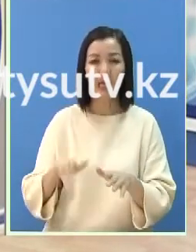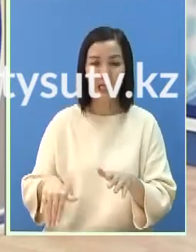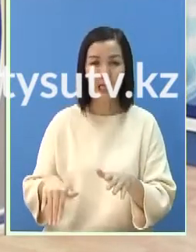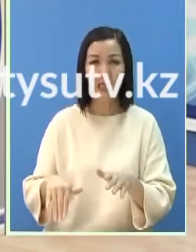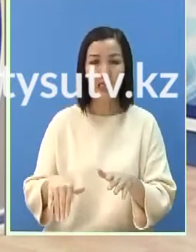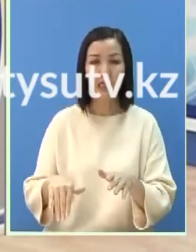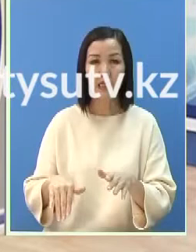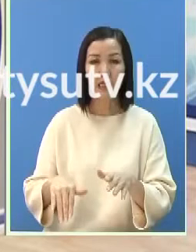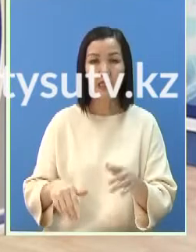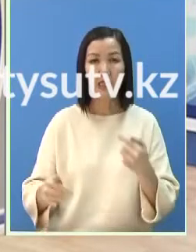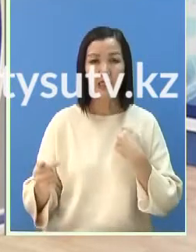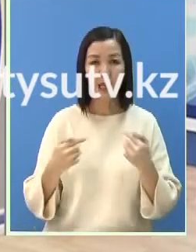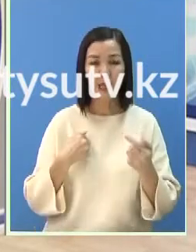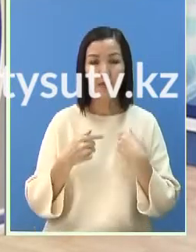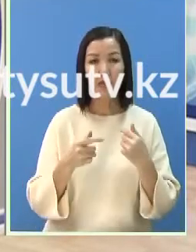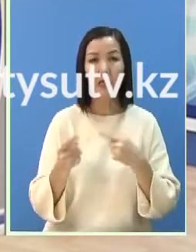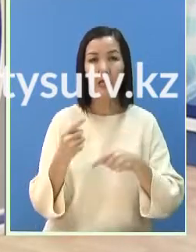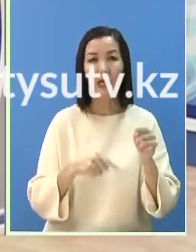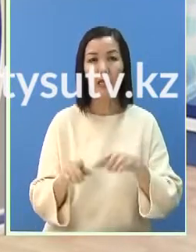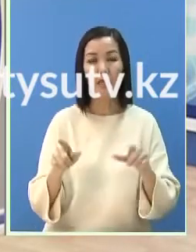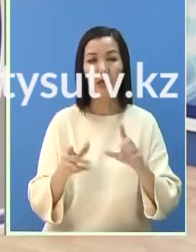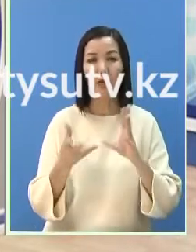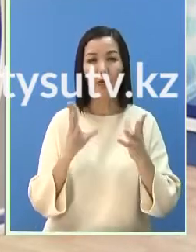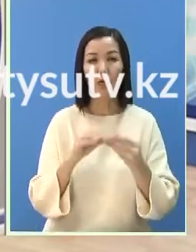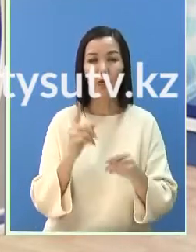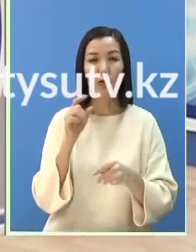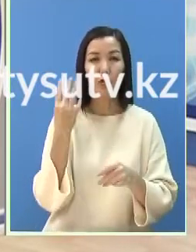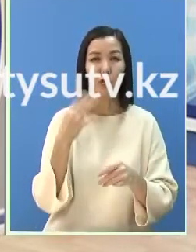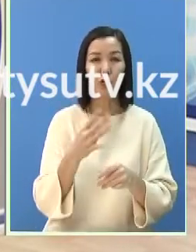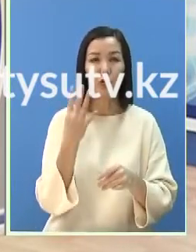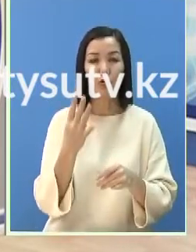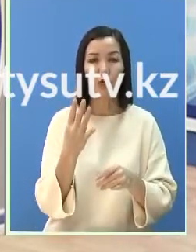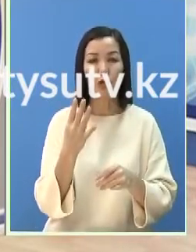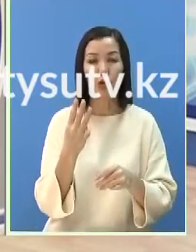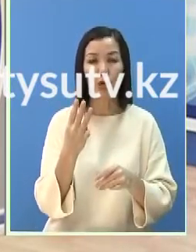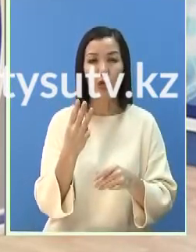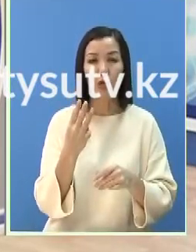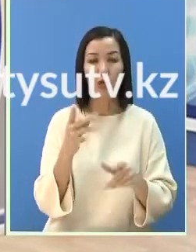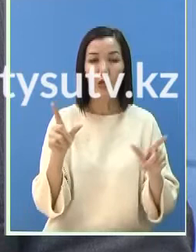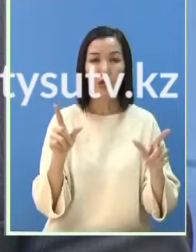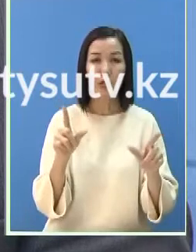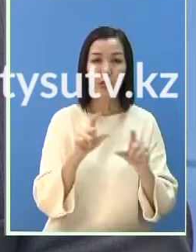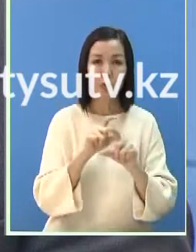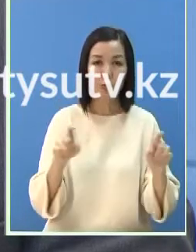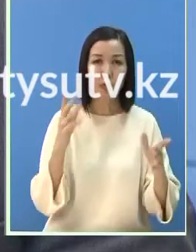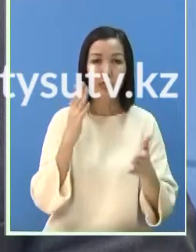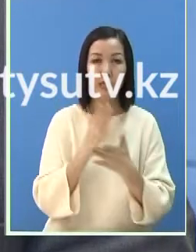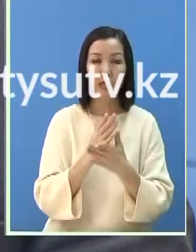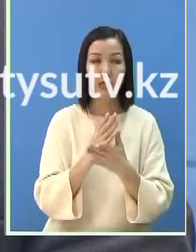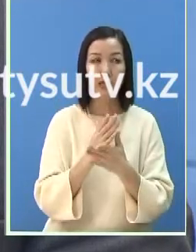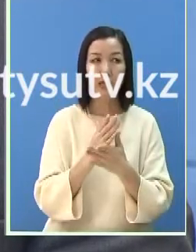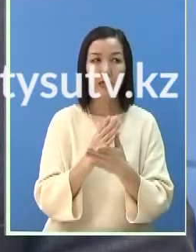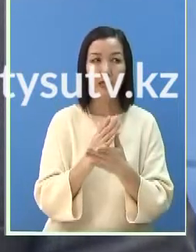қаңтар оқиғасына сәйкес зардап шеккен кәсіпкерлік субъектілерінің саны 143 субъектісі болып анықталды. Және